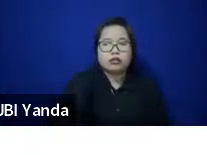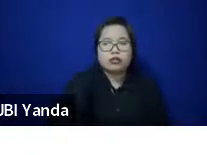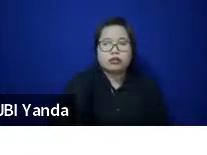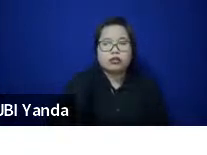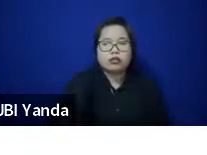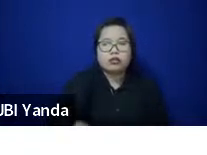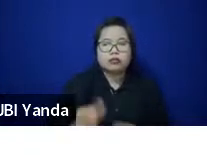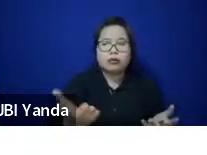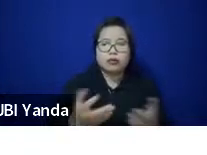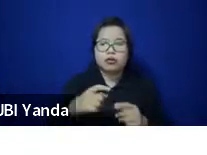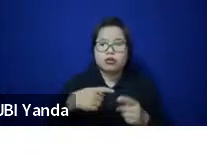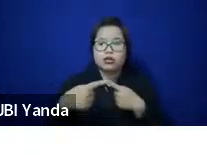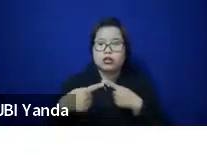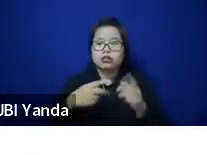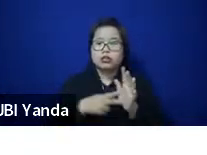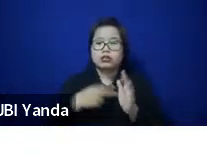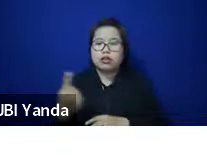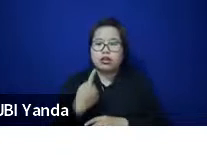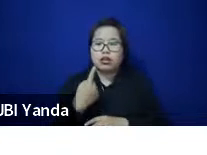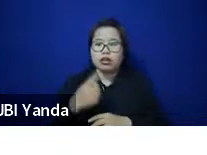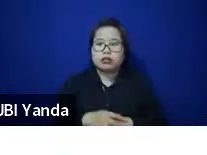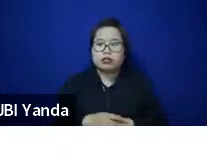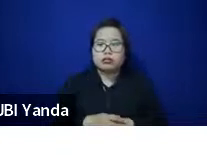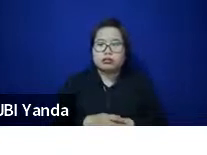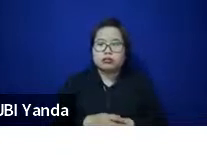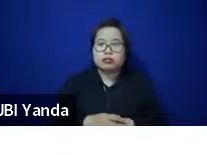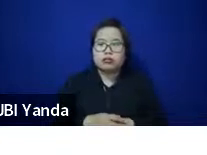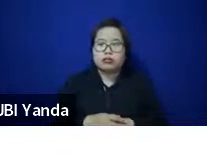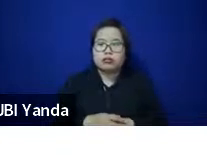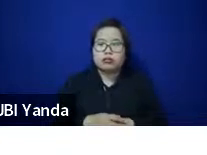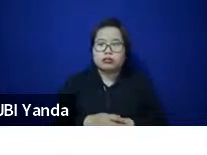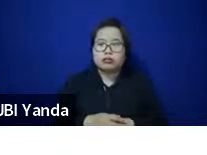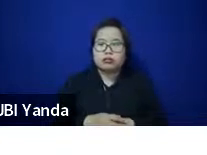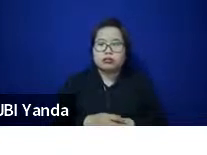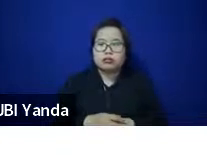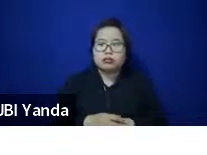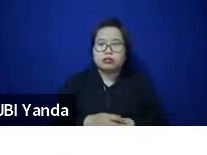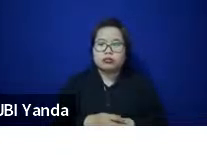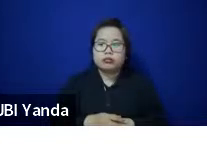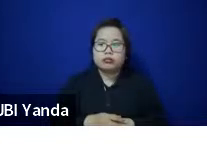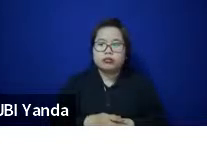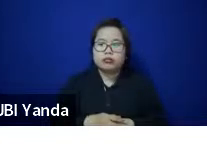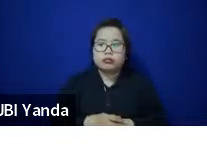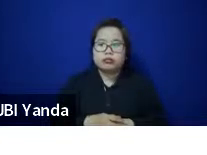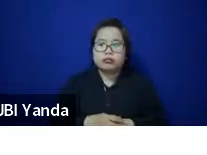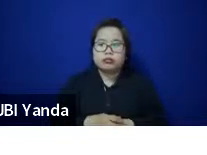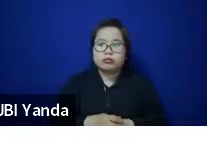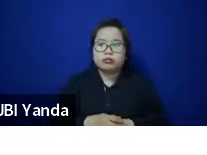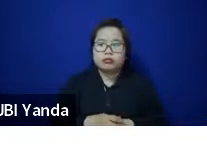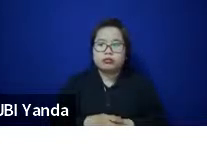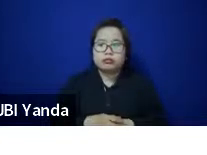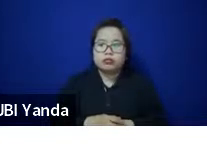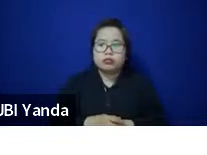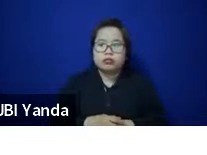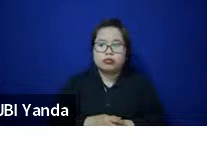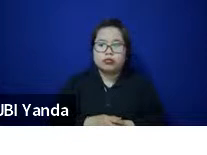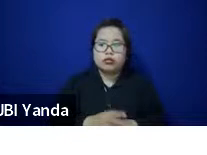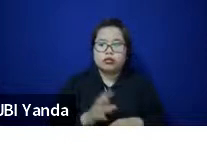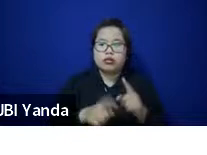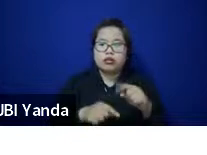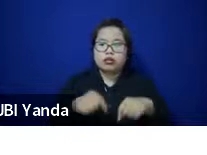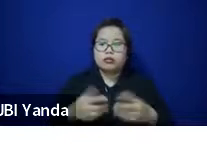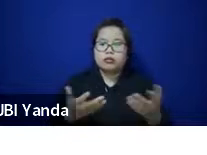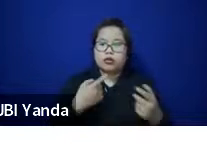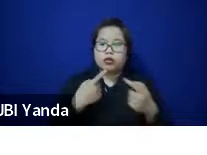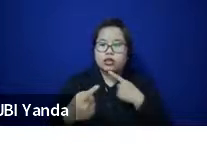ke local government itu juga menjadi penting. Kemudian juga bagaimana engagement dari private sector dan universitas secara